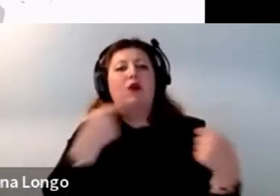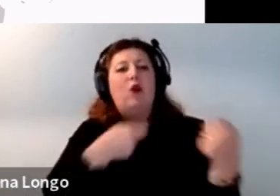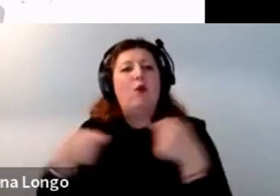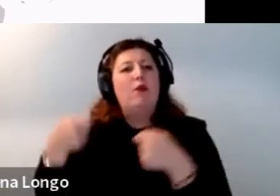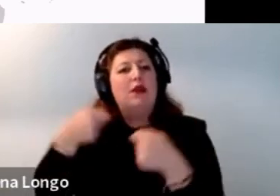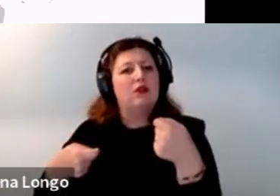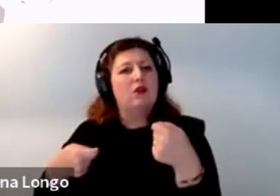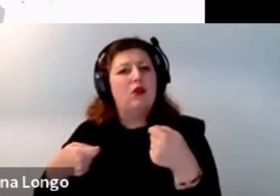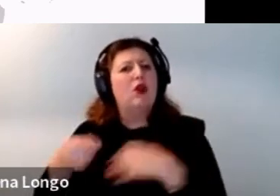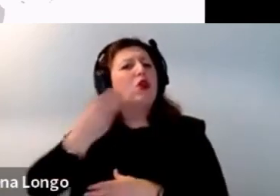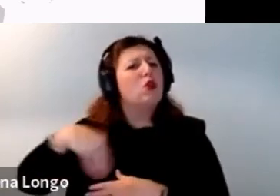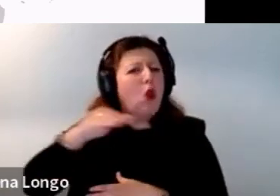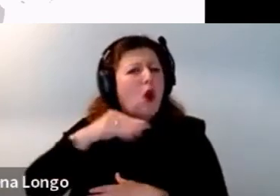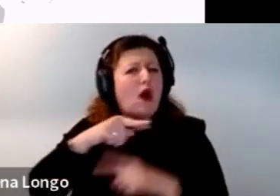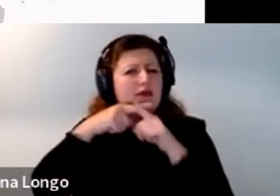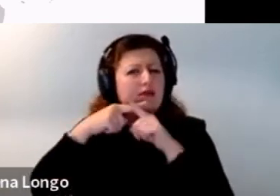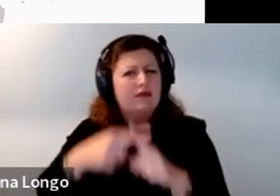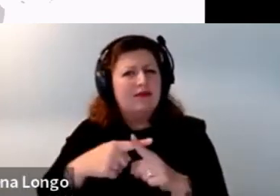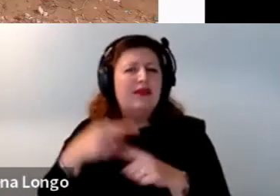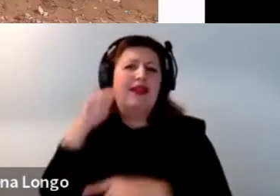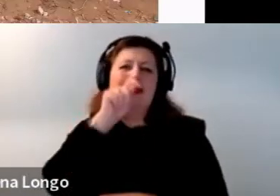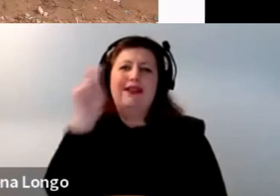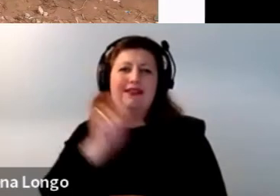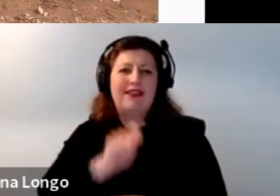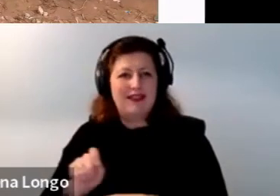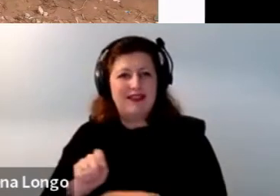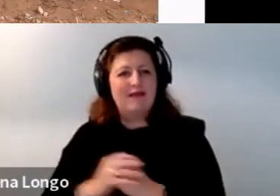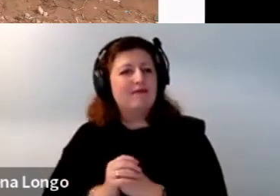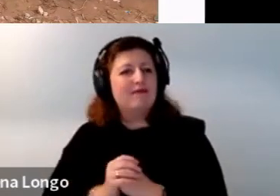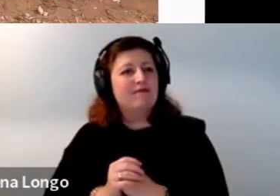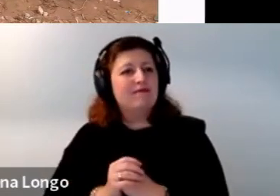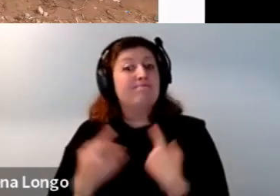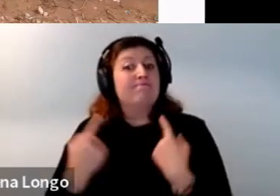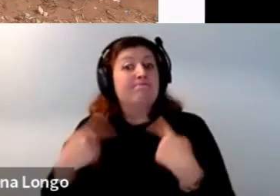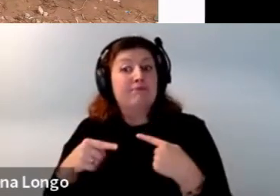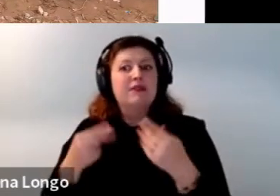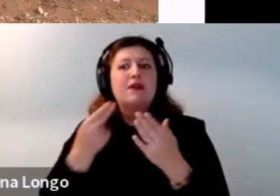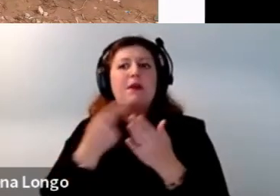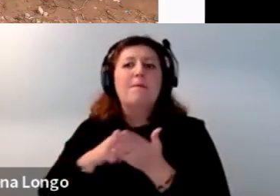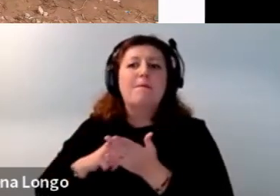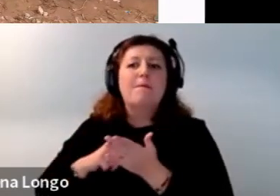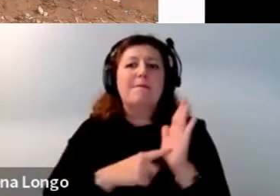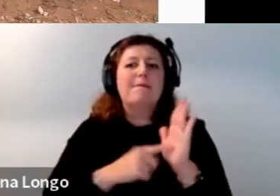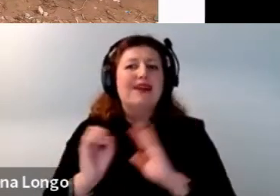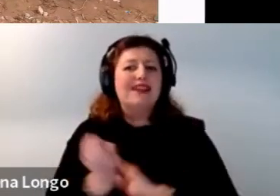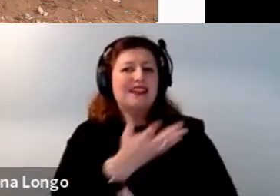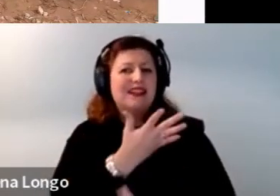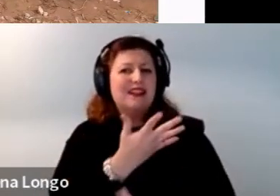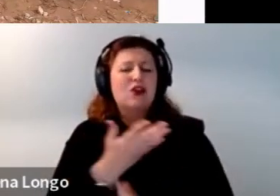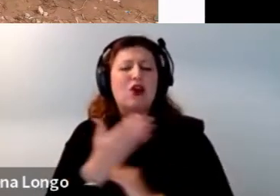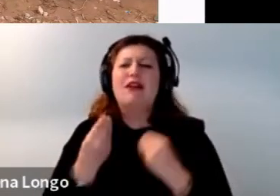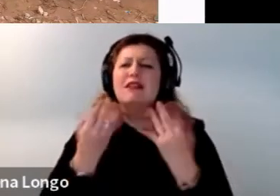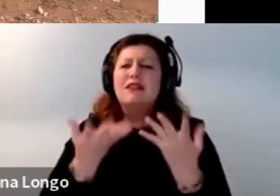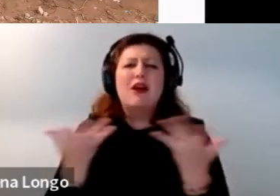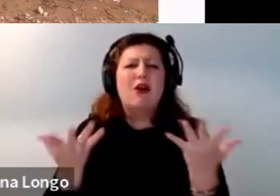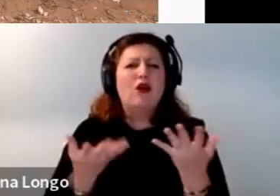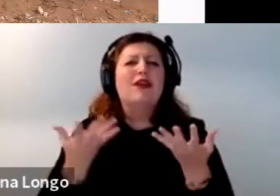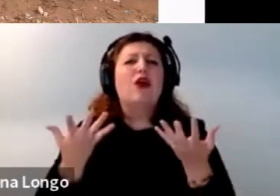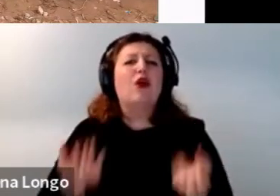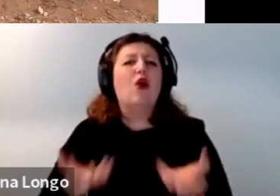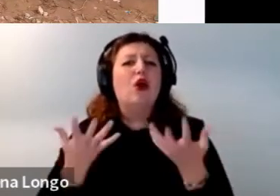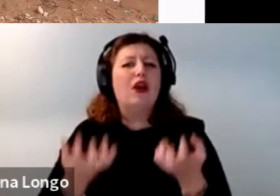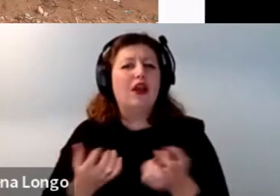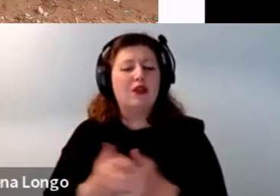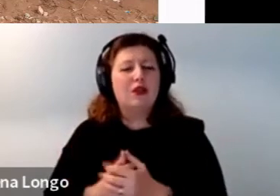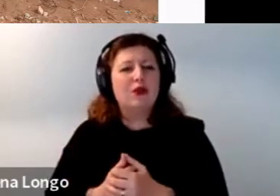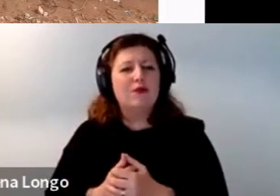in Tanzania. Ora, quello che vedremo in questa presentazione vuole essere molto concreto